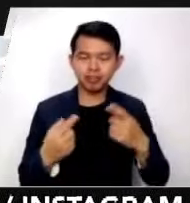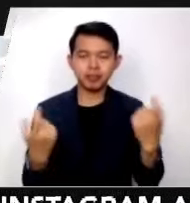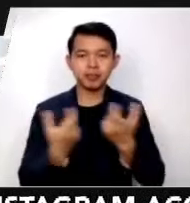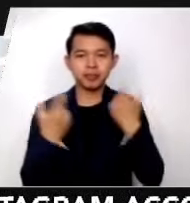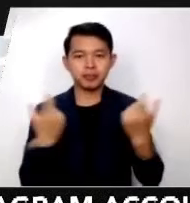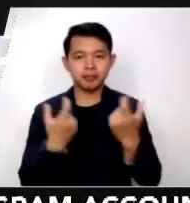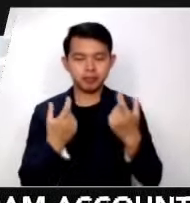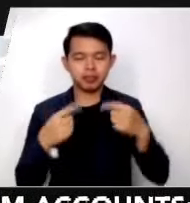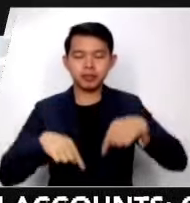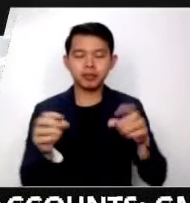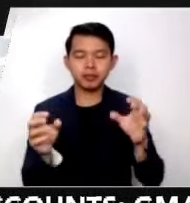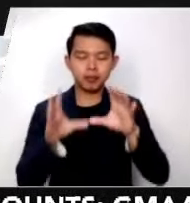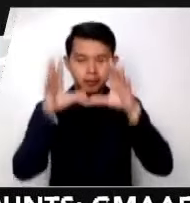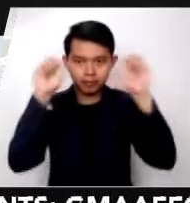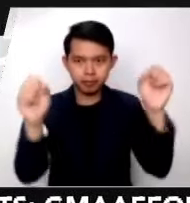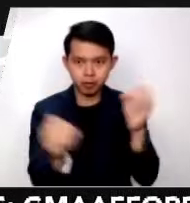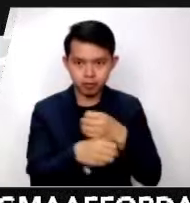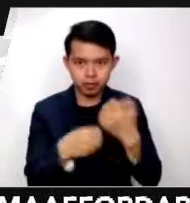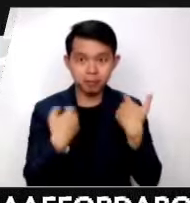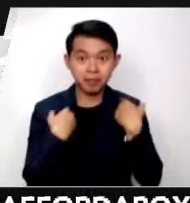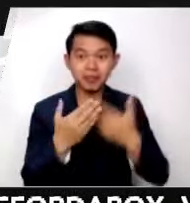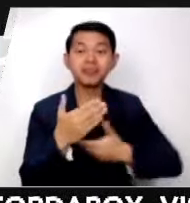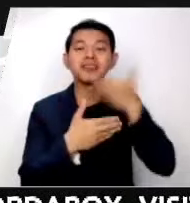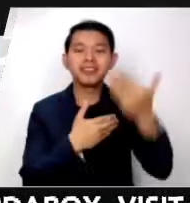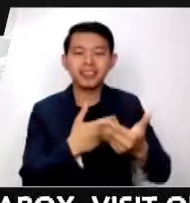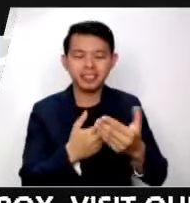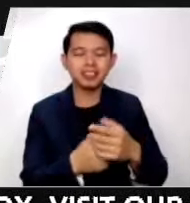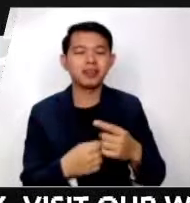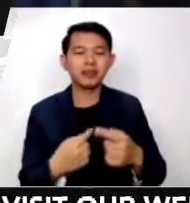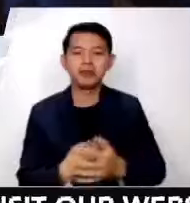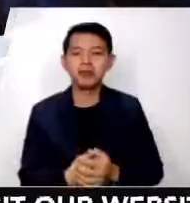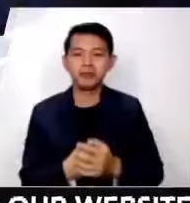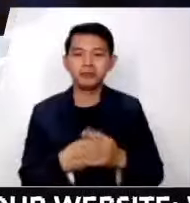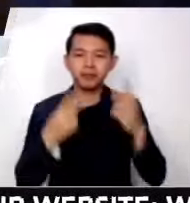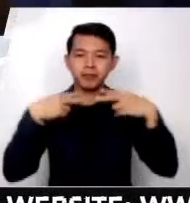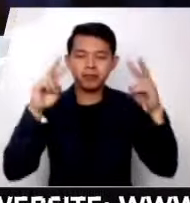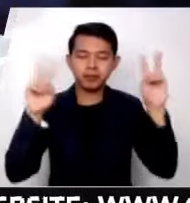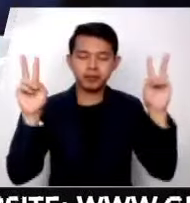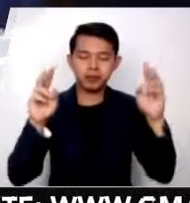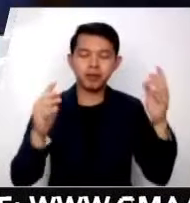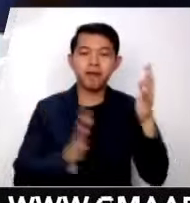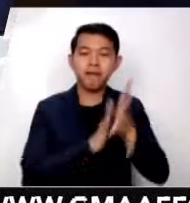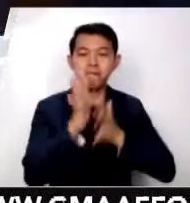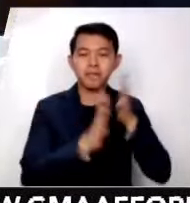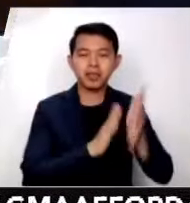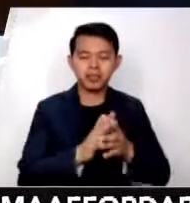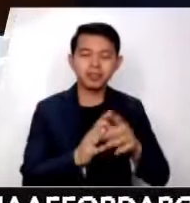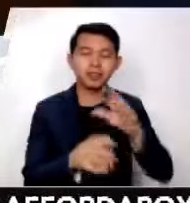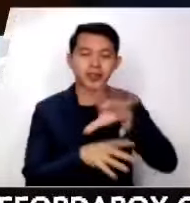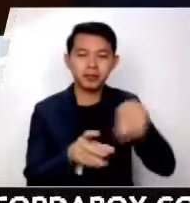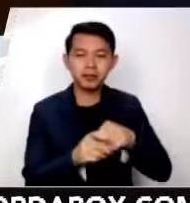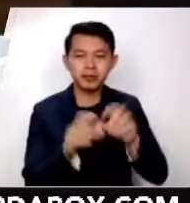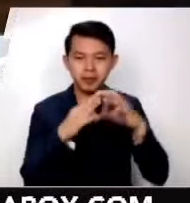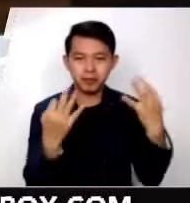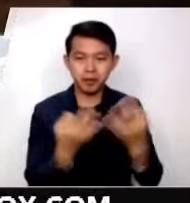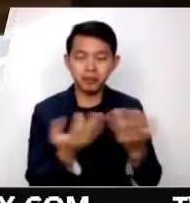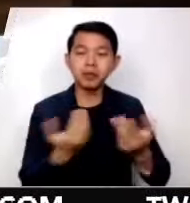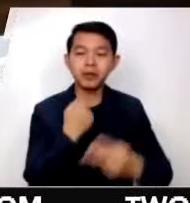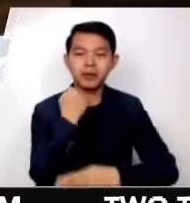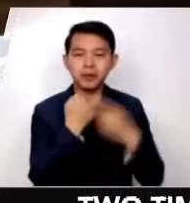pang victory party para sa kanila at sa kanilang pamilya sa isang hotel at sa kanilang pagbabalik